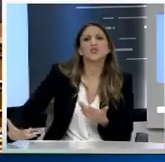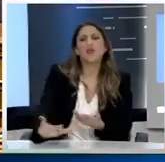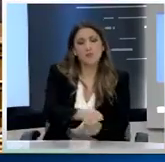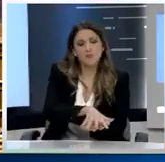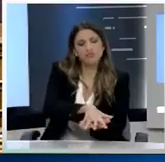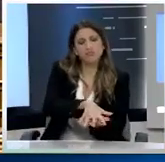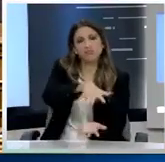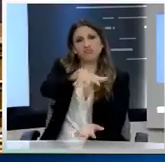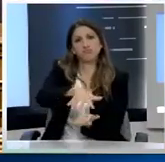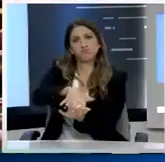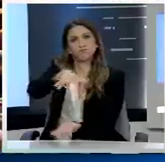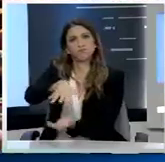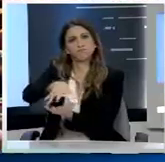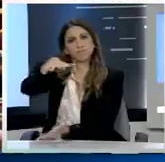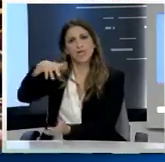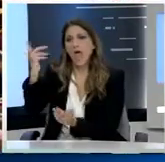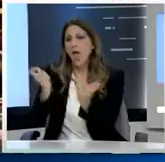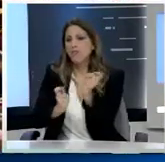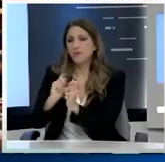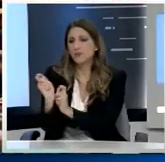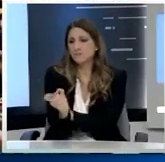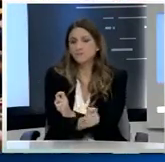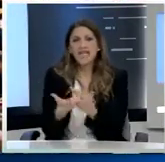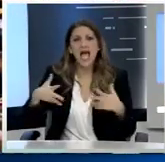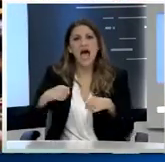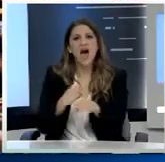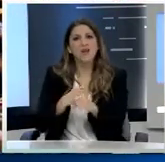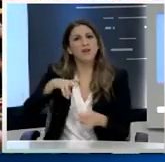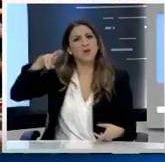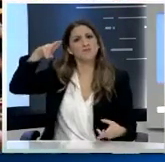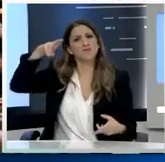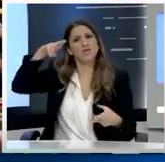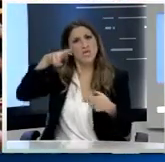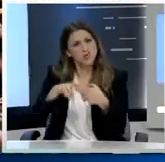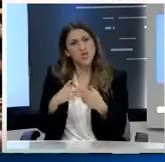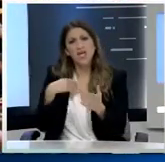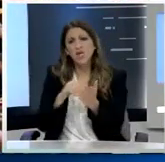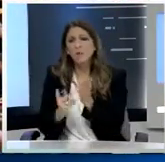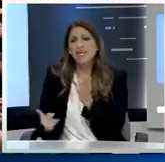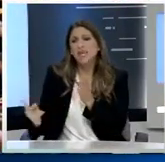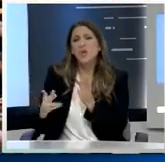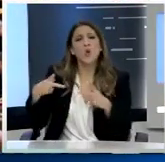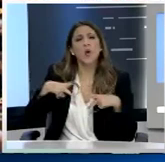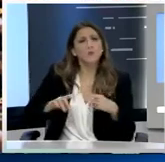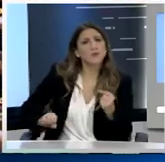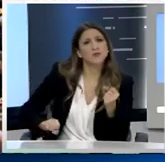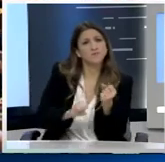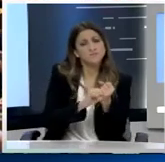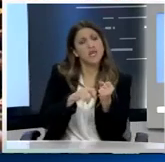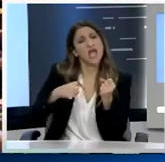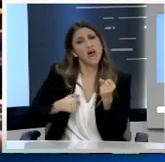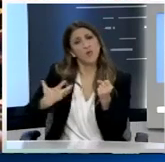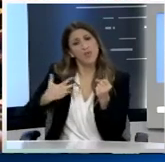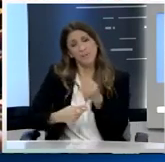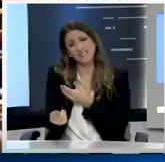να διανεμηθούν δίκαια, να μειωθεί η ανεργία, να ενισχυθεί το κοινωνικό κράτος. Αυτή είναι η δική μας παρακαταθήκη και γι' αυτό σας καλώ